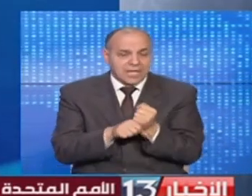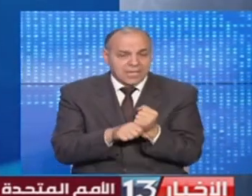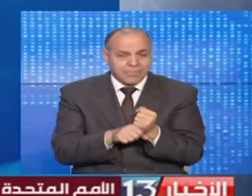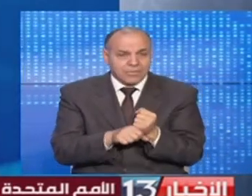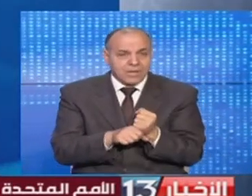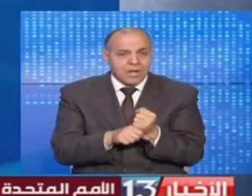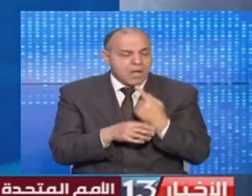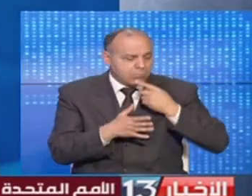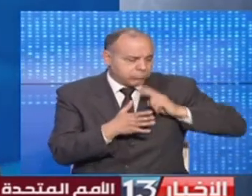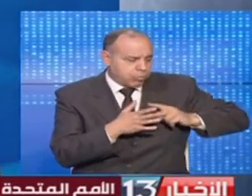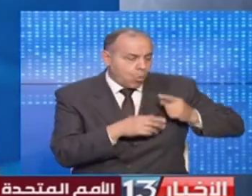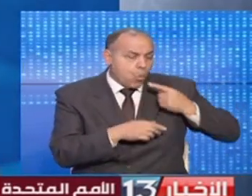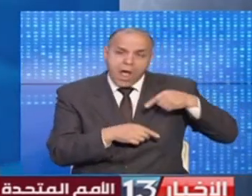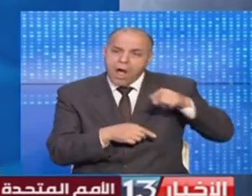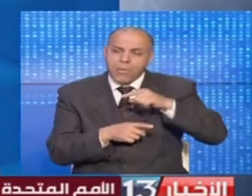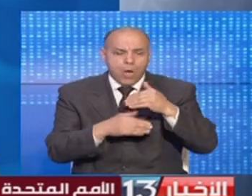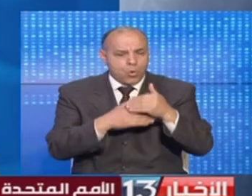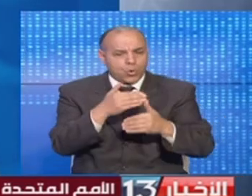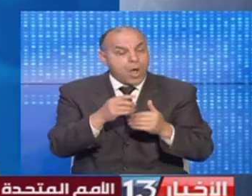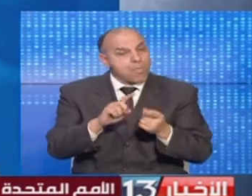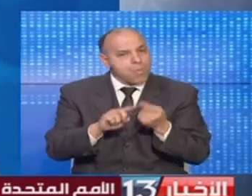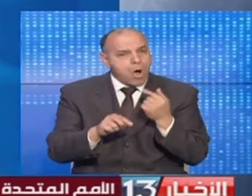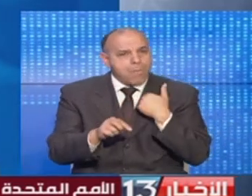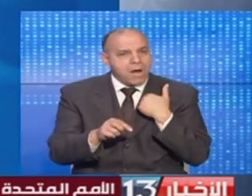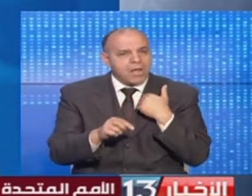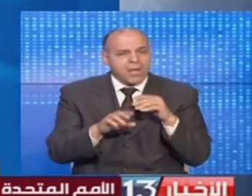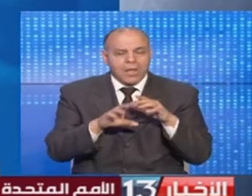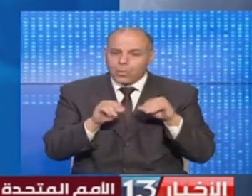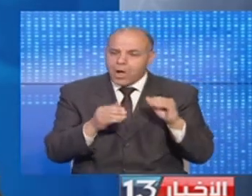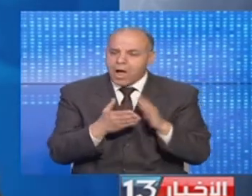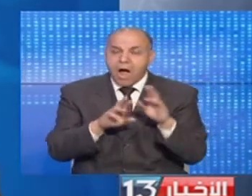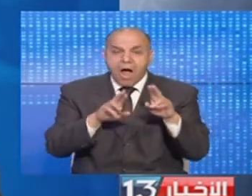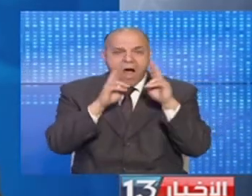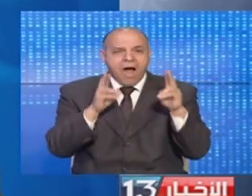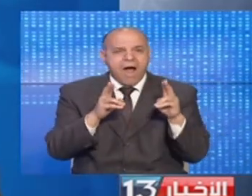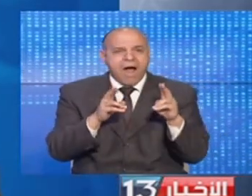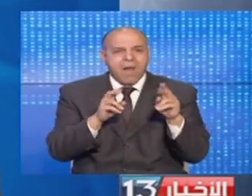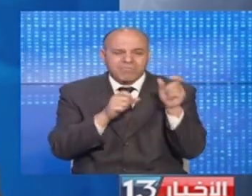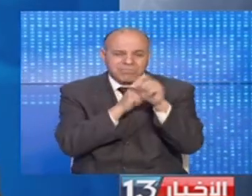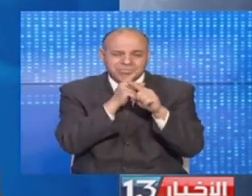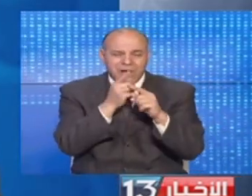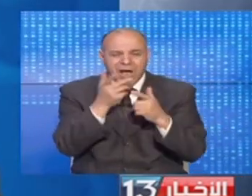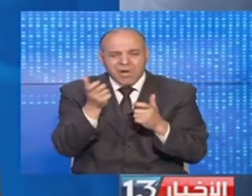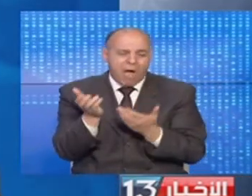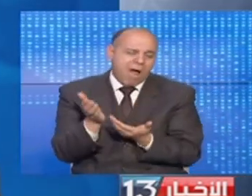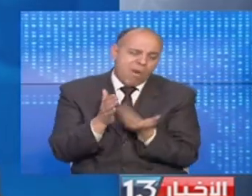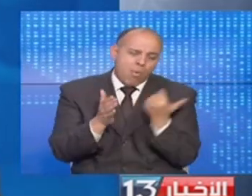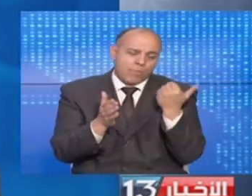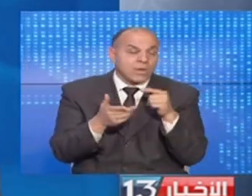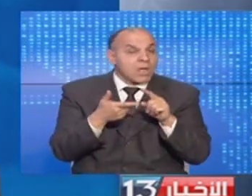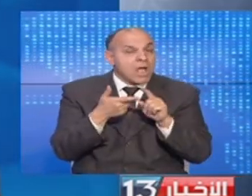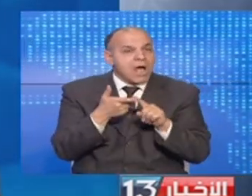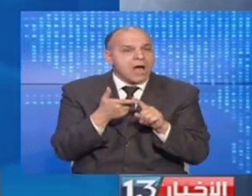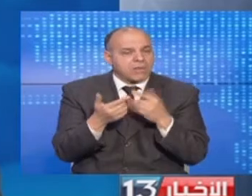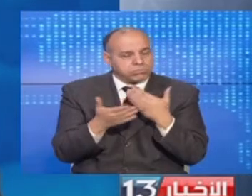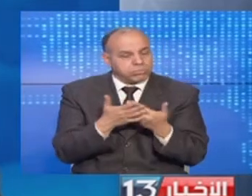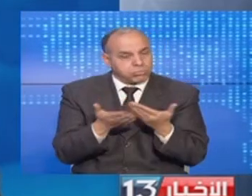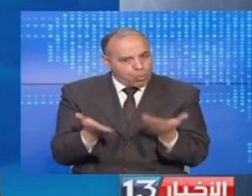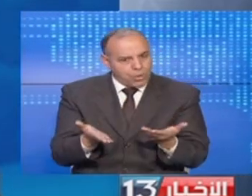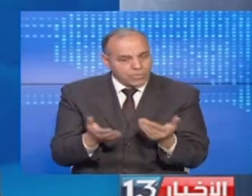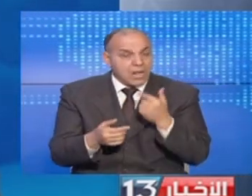المعاهده وتمثل خطوه مهمه نحو تهيئه عالم خال من الاسلحه و دليلا قويا